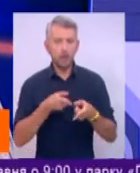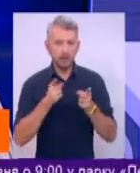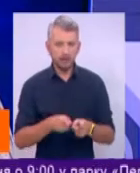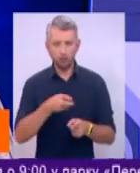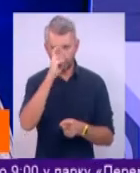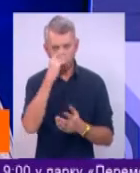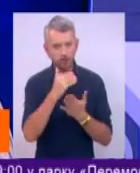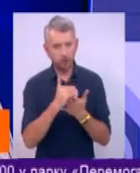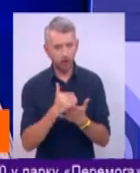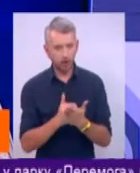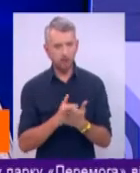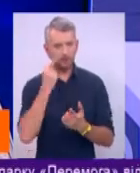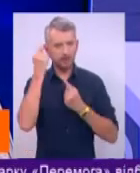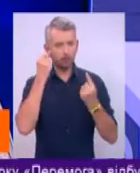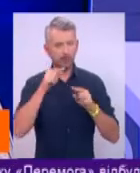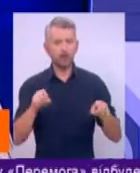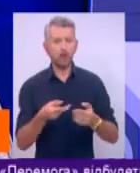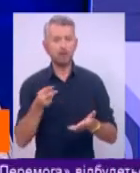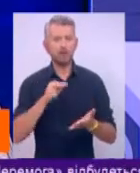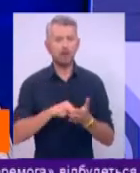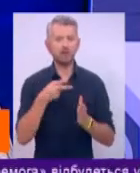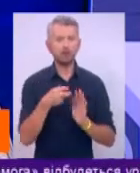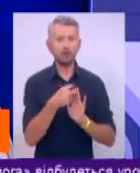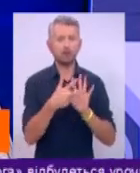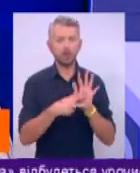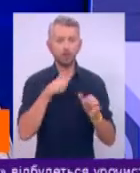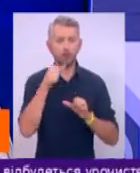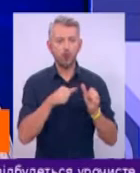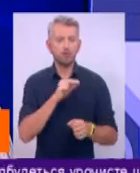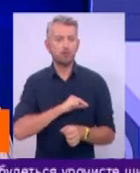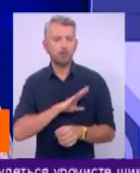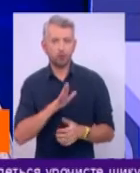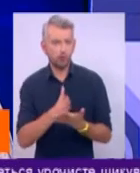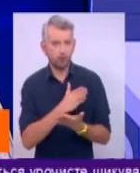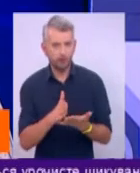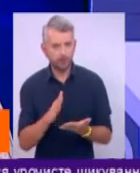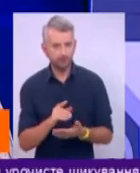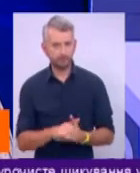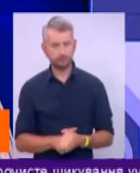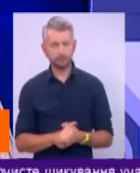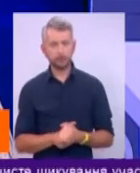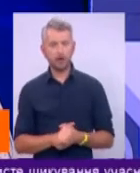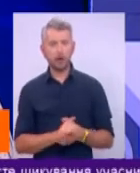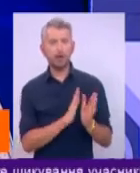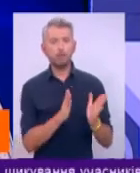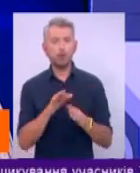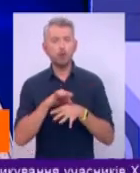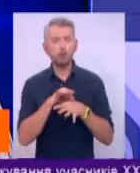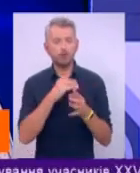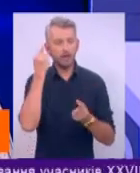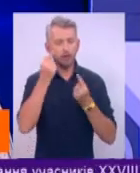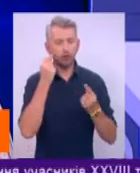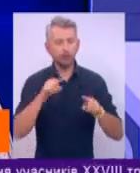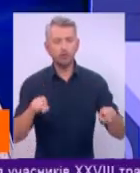державна програма психологічної реабілітації в 2018 році не працює зовсім. Порядок проведення